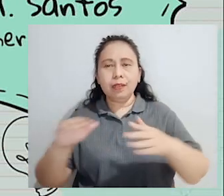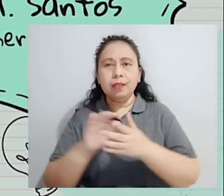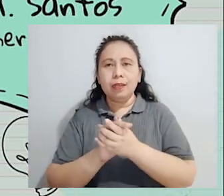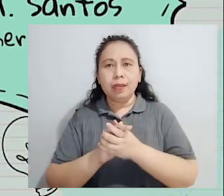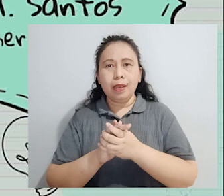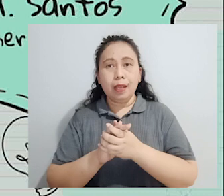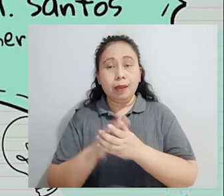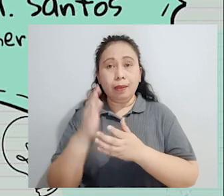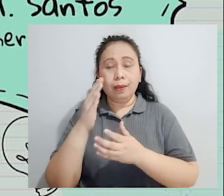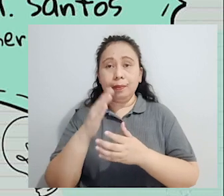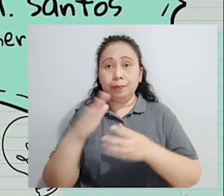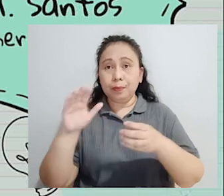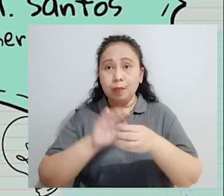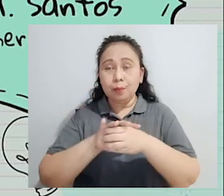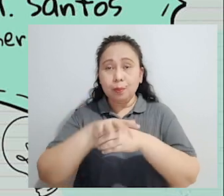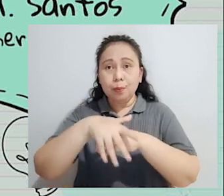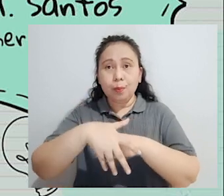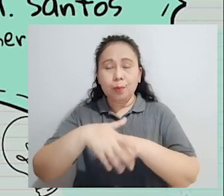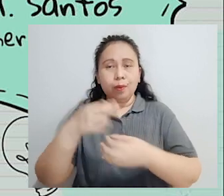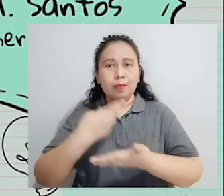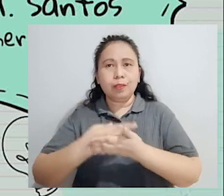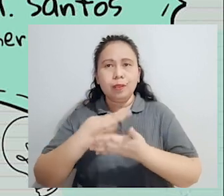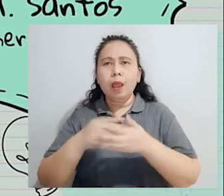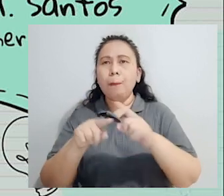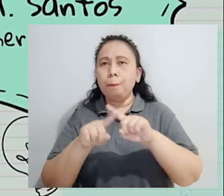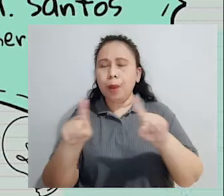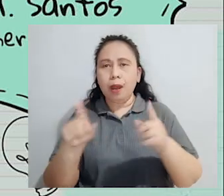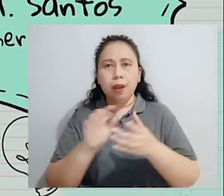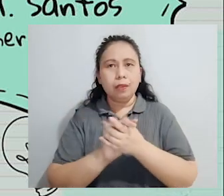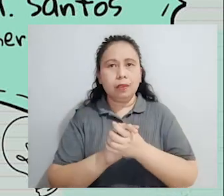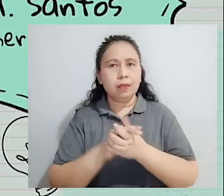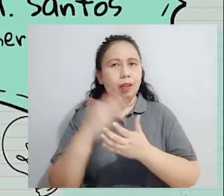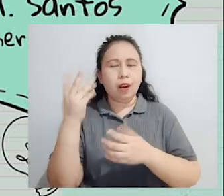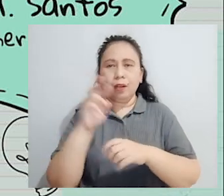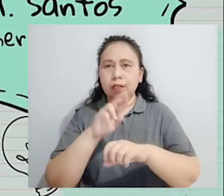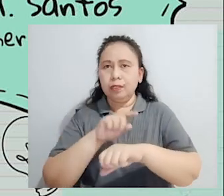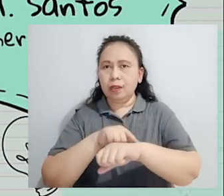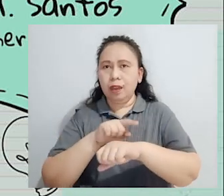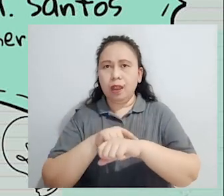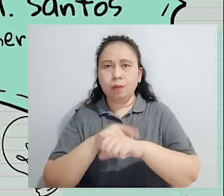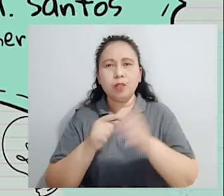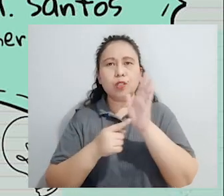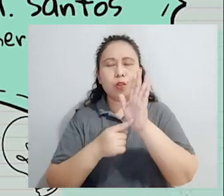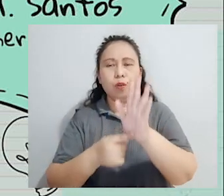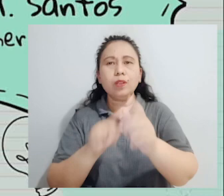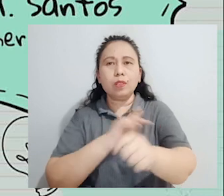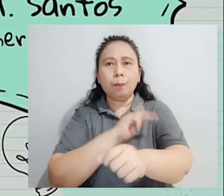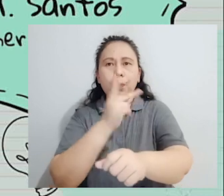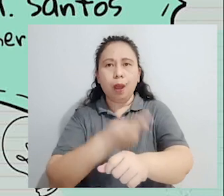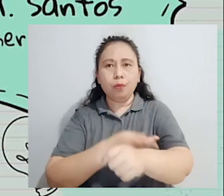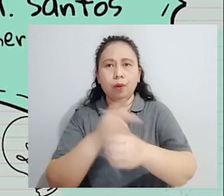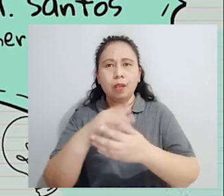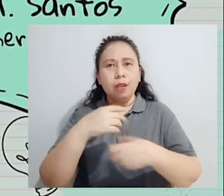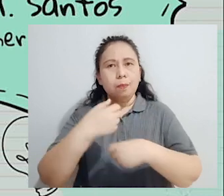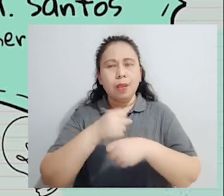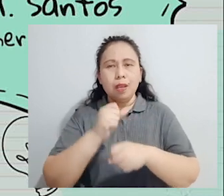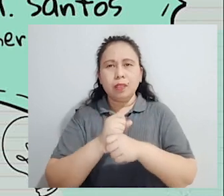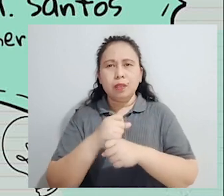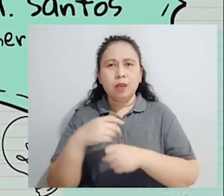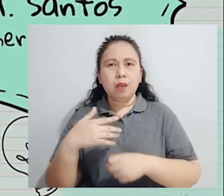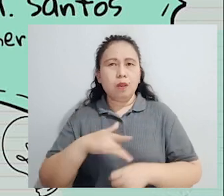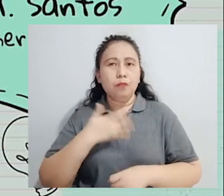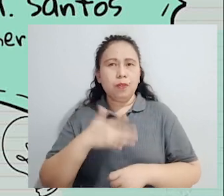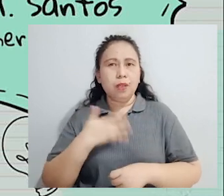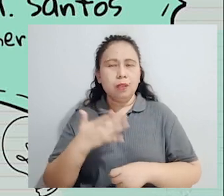and bountiful harvest. However, there are times when it shows its power and makes us feel small